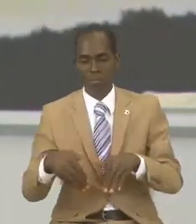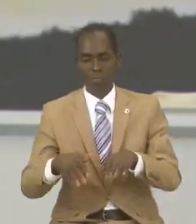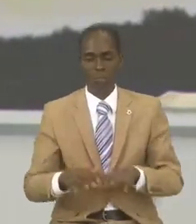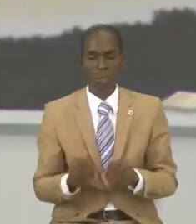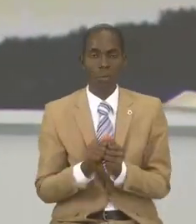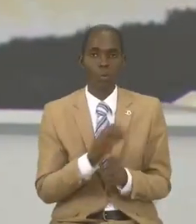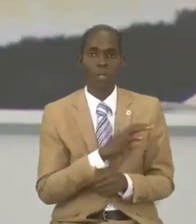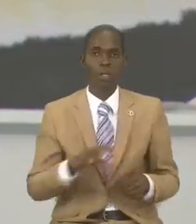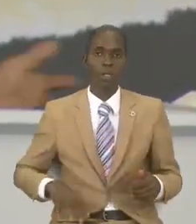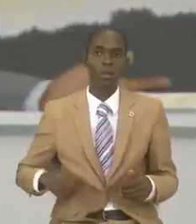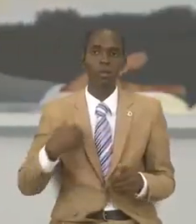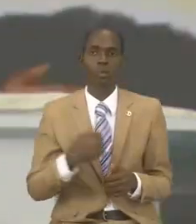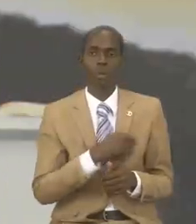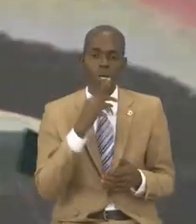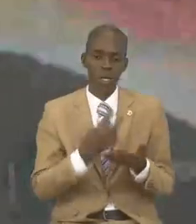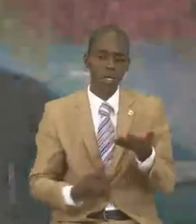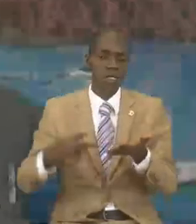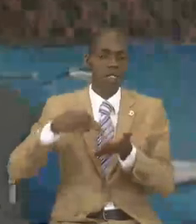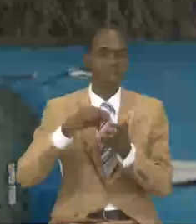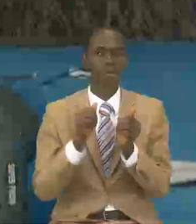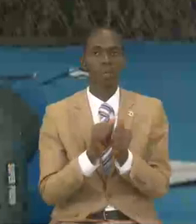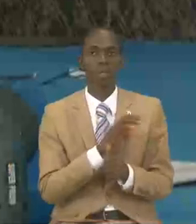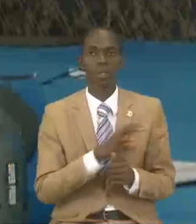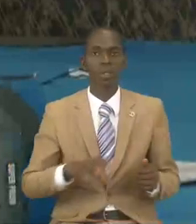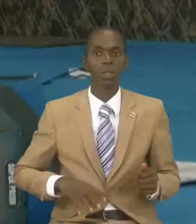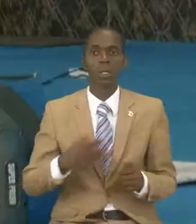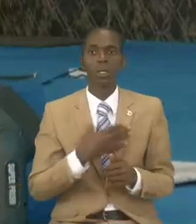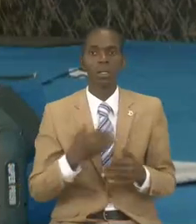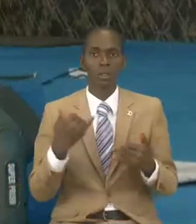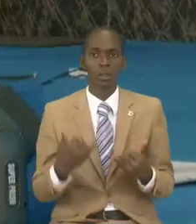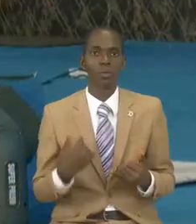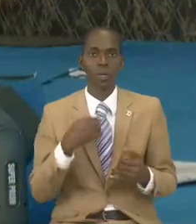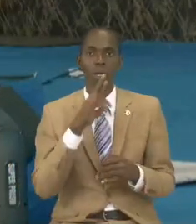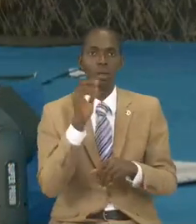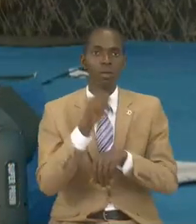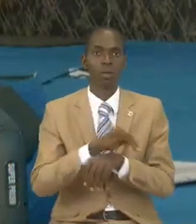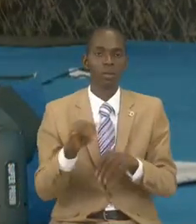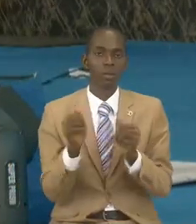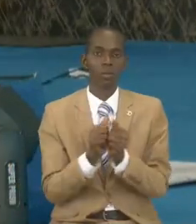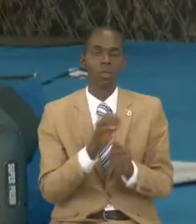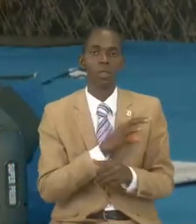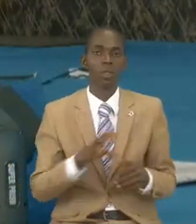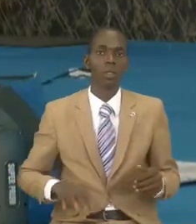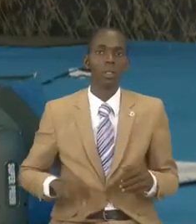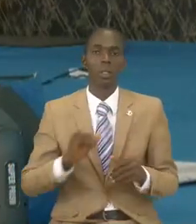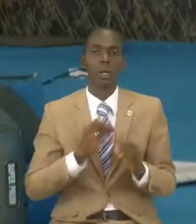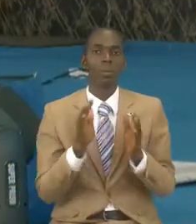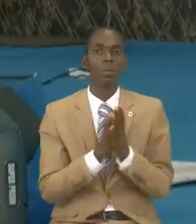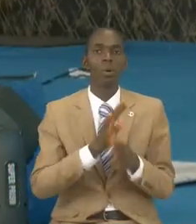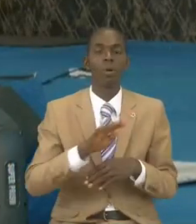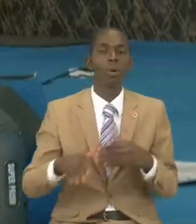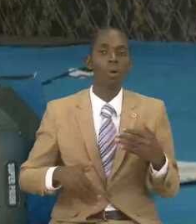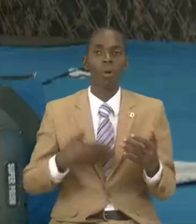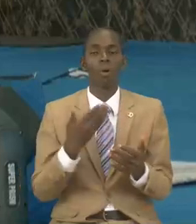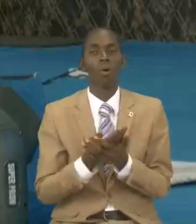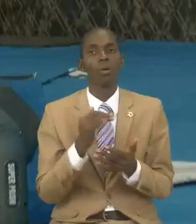à Christ. Nous sommes ressuscités avec Christ. Alors, nous triomphons avec Christ. Je prie que toutes les révélations